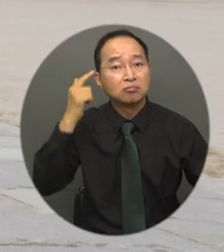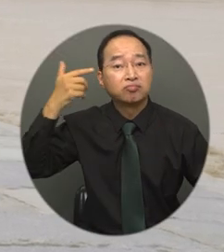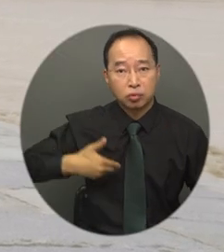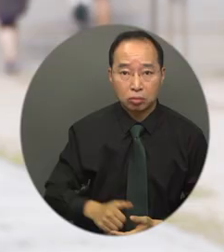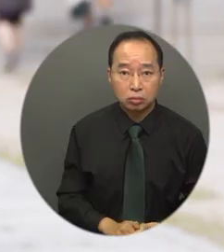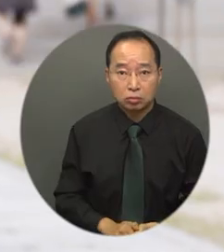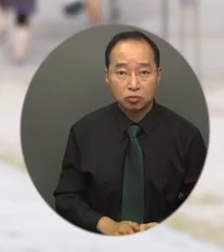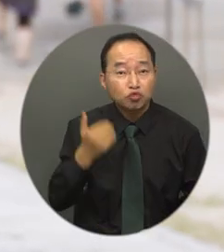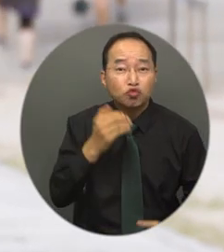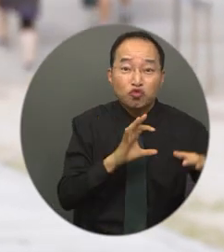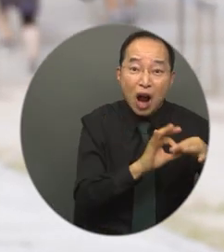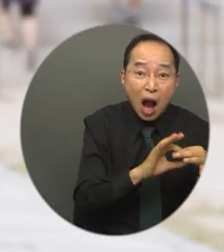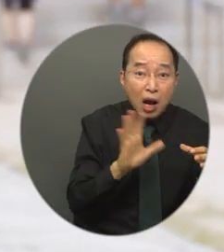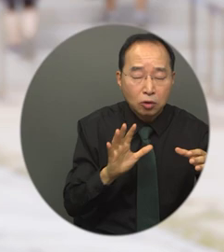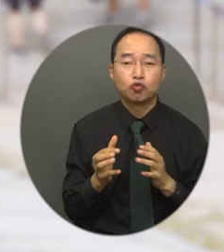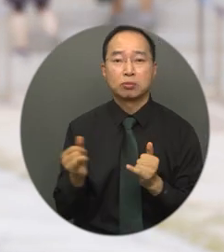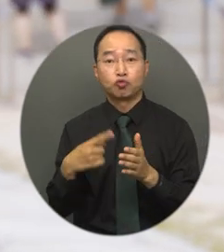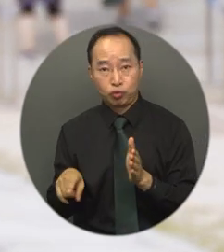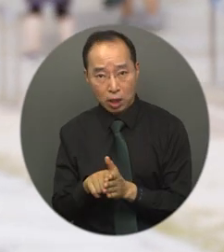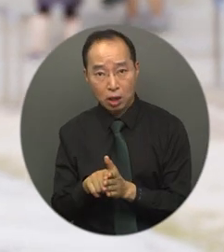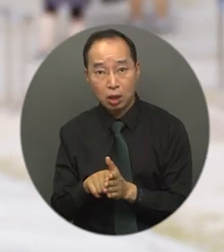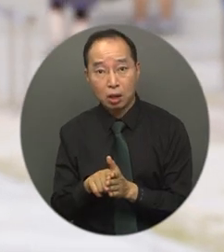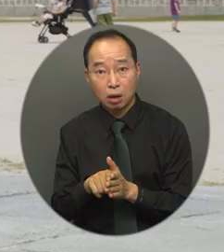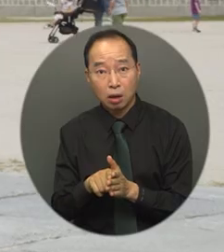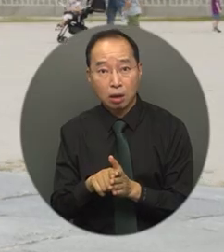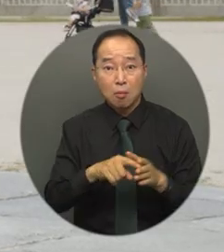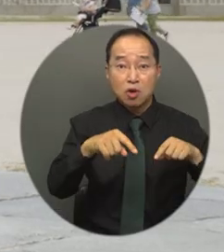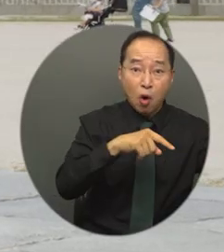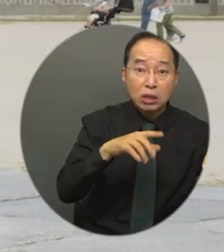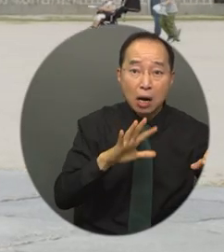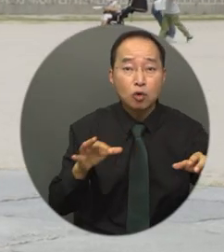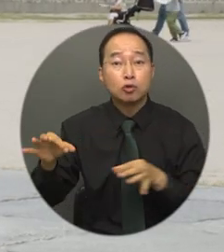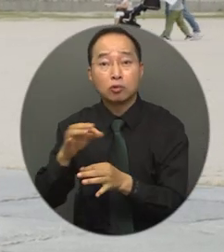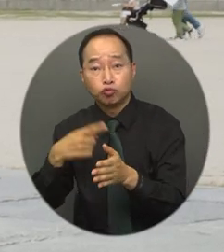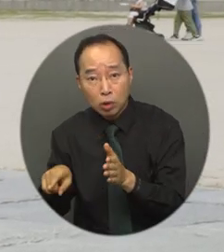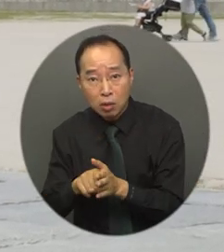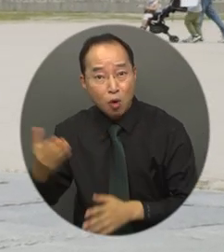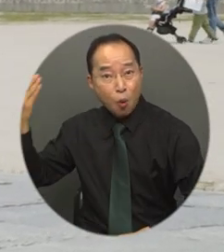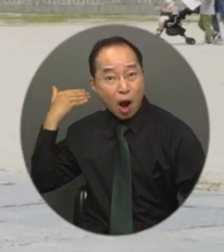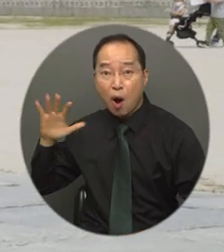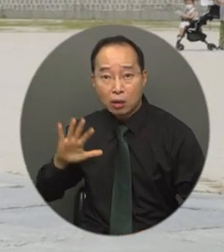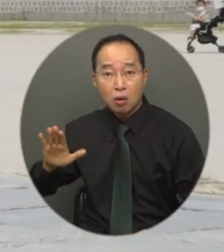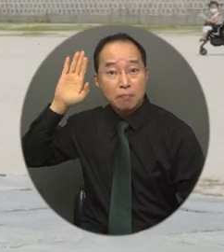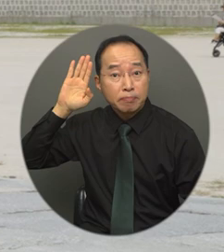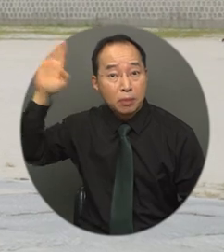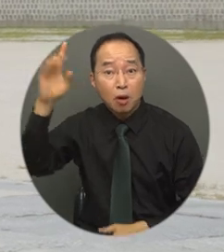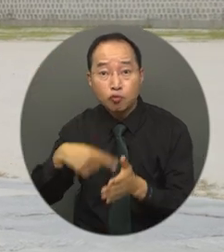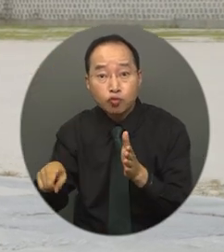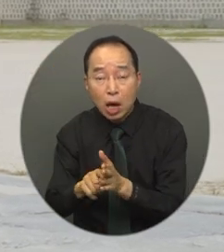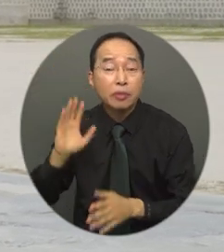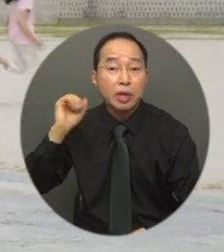위하는, 정쟁이 아니라 경제를 위하는, 과거가 아니라 미래를 위하는 대통령